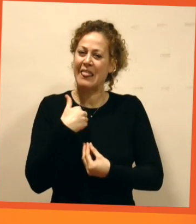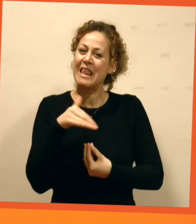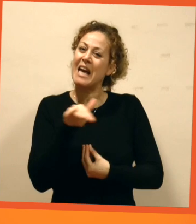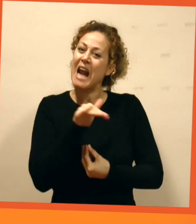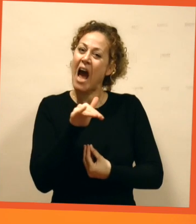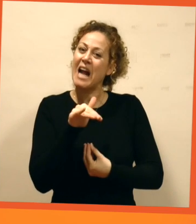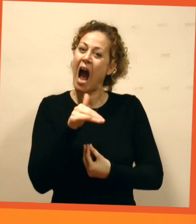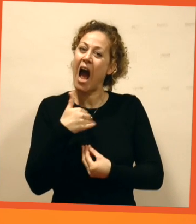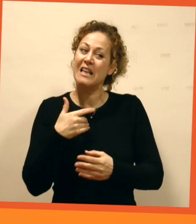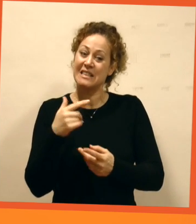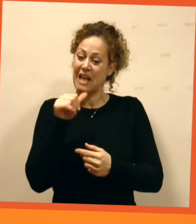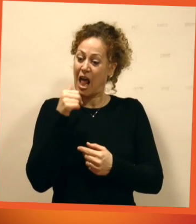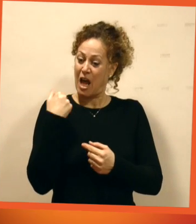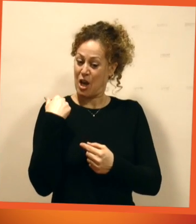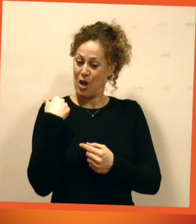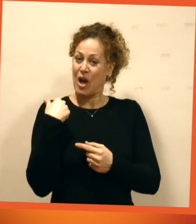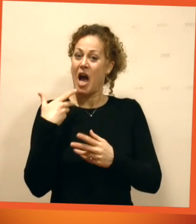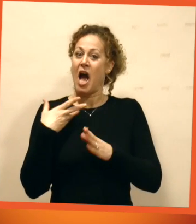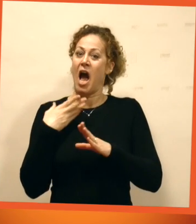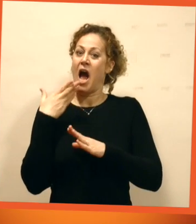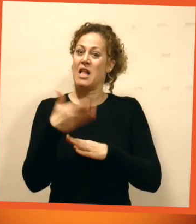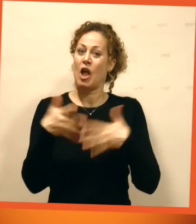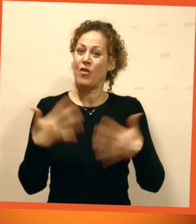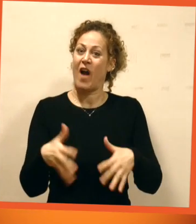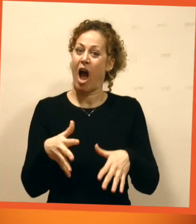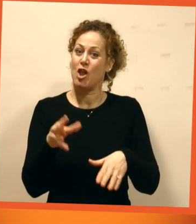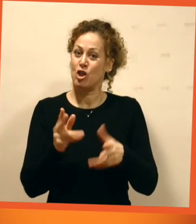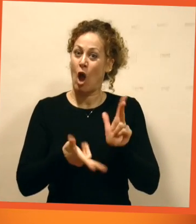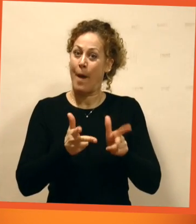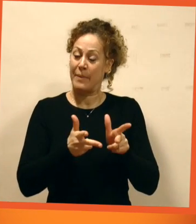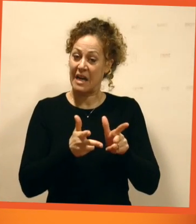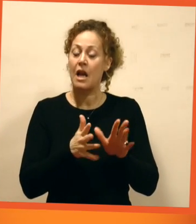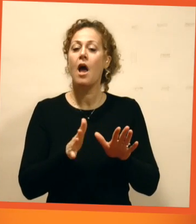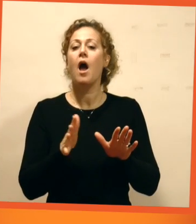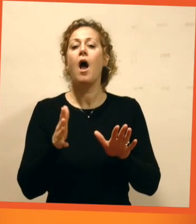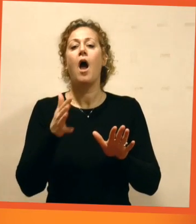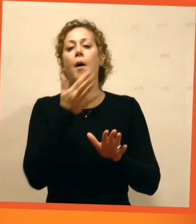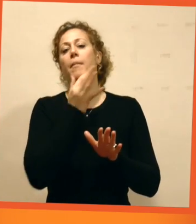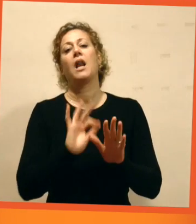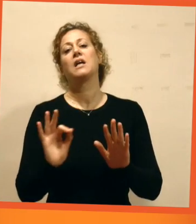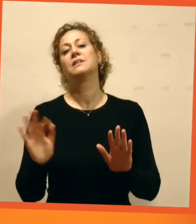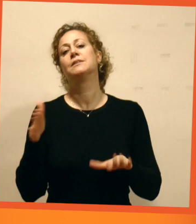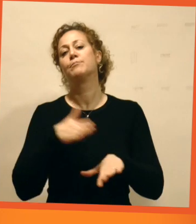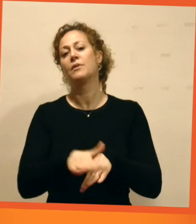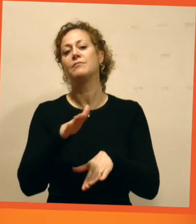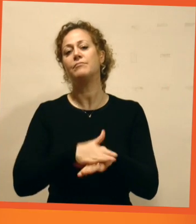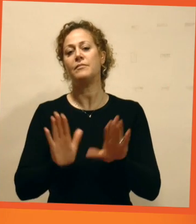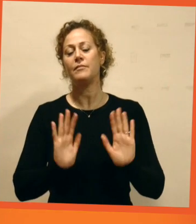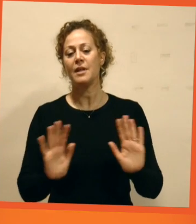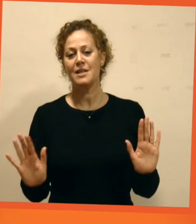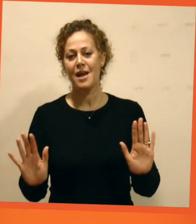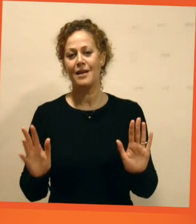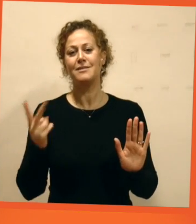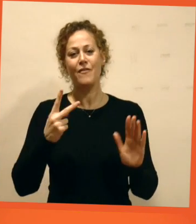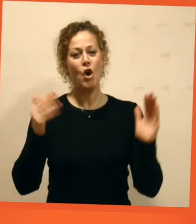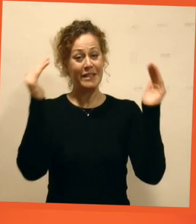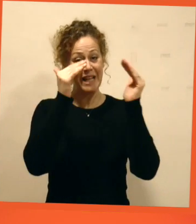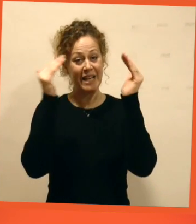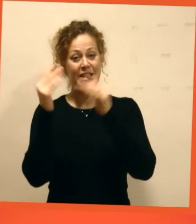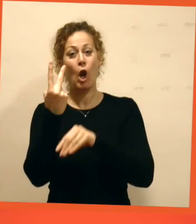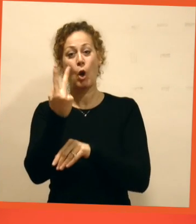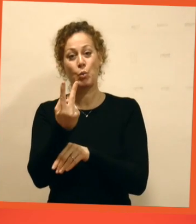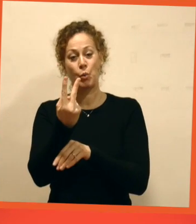un'esperienza bellissima. Devo dire che alla sera è usuale, nelle due